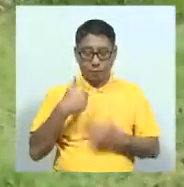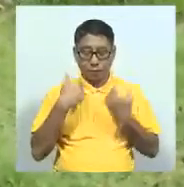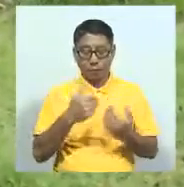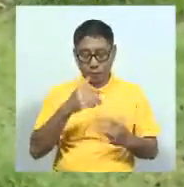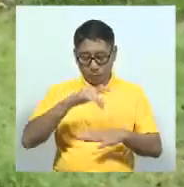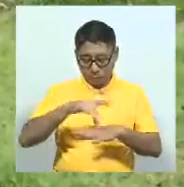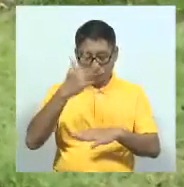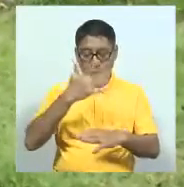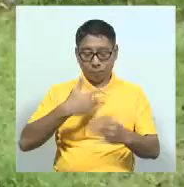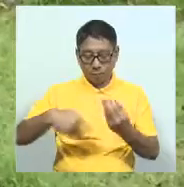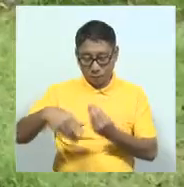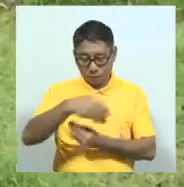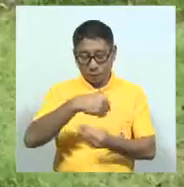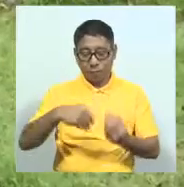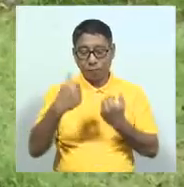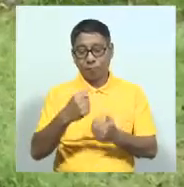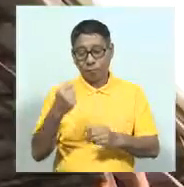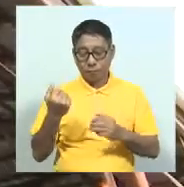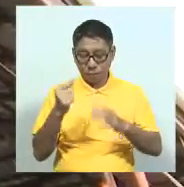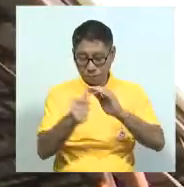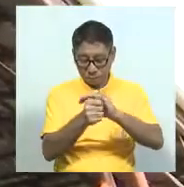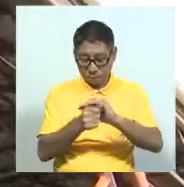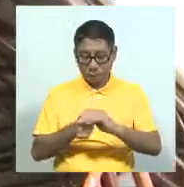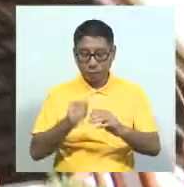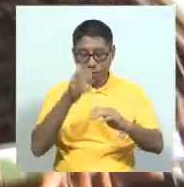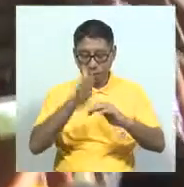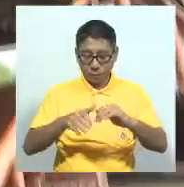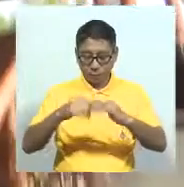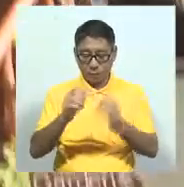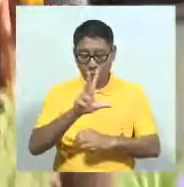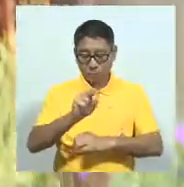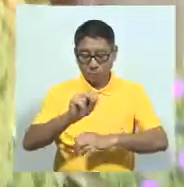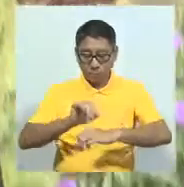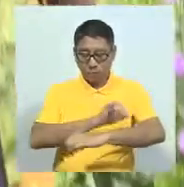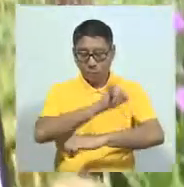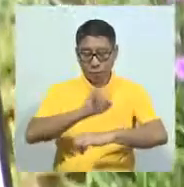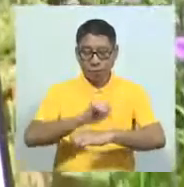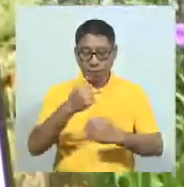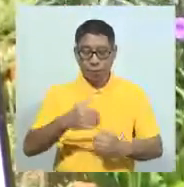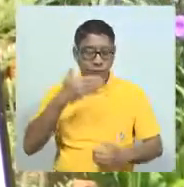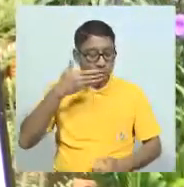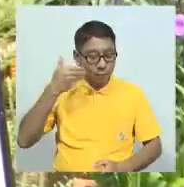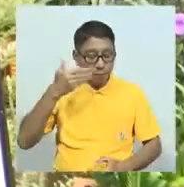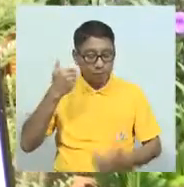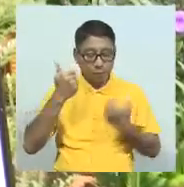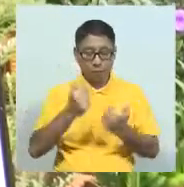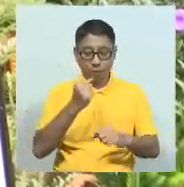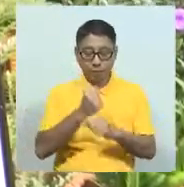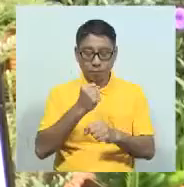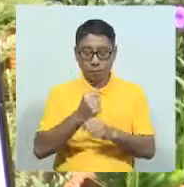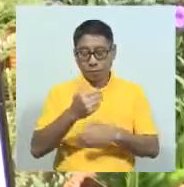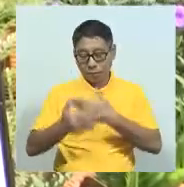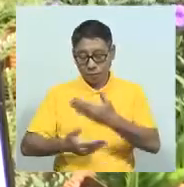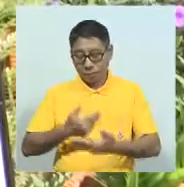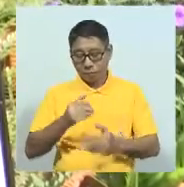รมชาติซ่อนตัวอยู่ภายในสวนทุเรียนบนพื้นที่กว่า30ไร่ได้กลายเป็นอีกหนึ่งเสน่ห์ที่ช่วยสร้างจุดขายให้กับ